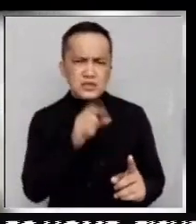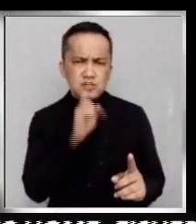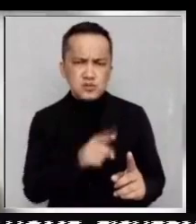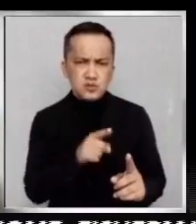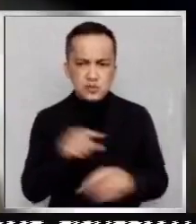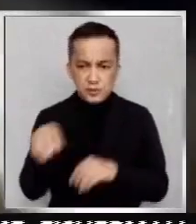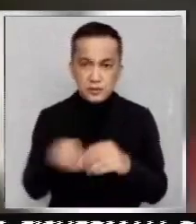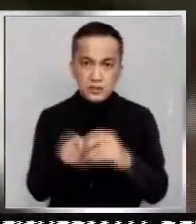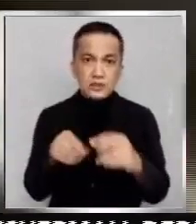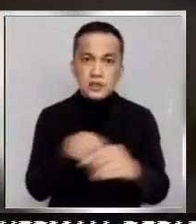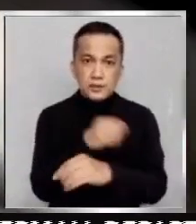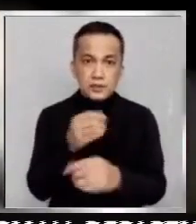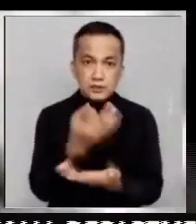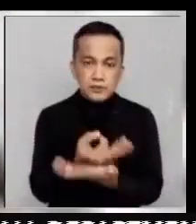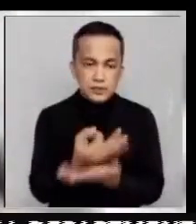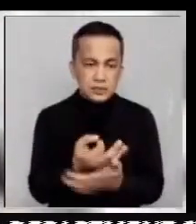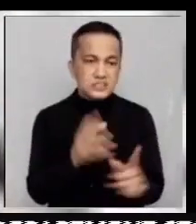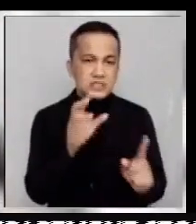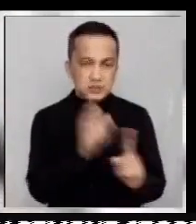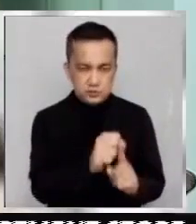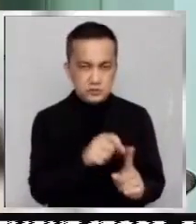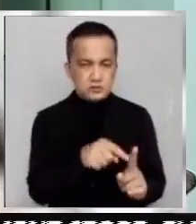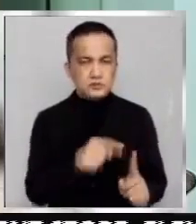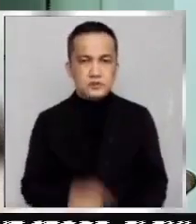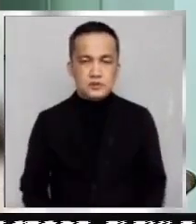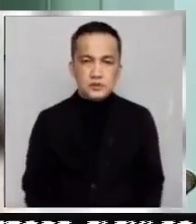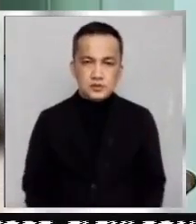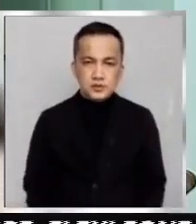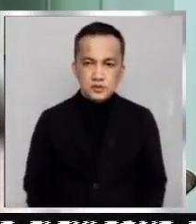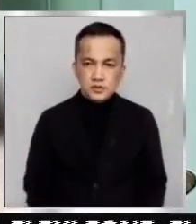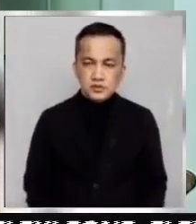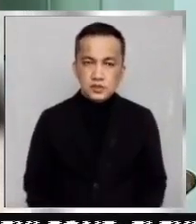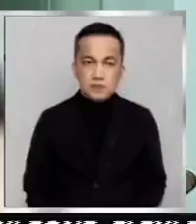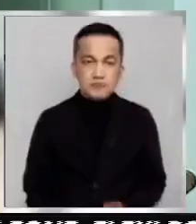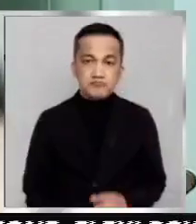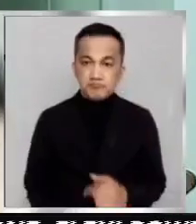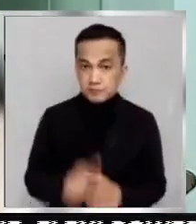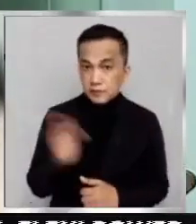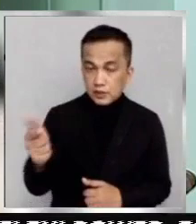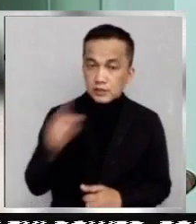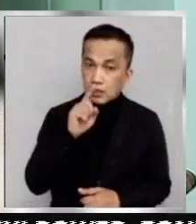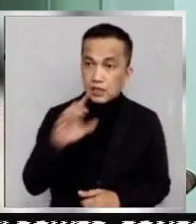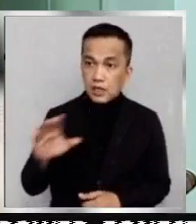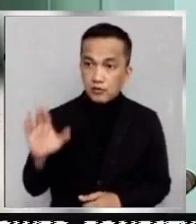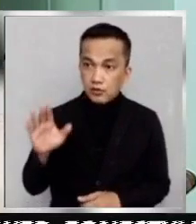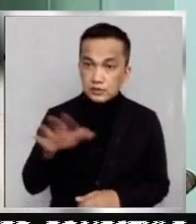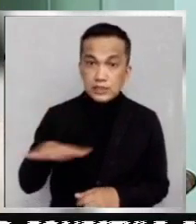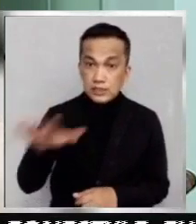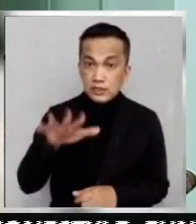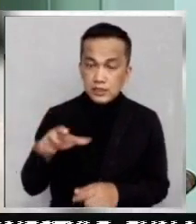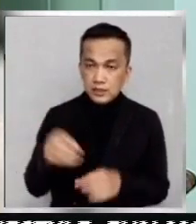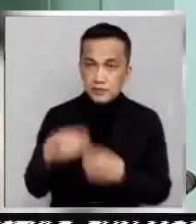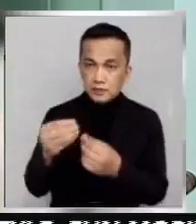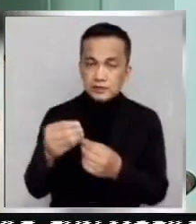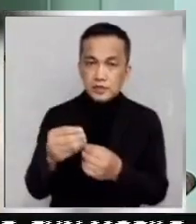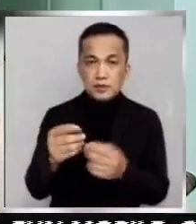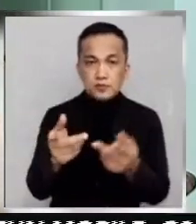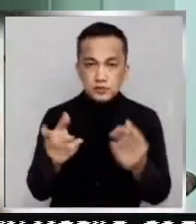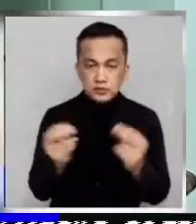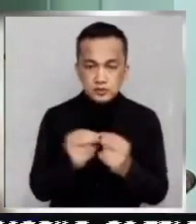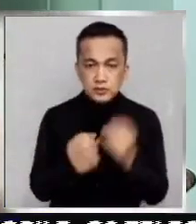pera, kaya siya inaresto. Nangangako sa kanila na bibigyan sila ng slot doon sa final